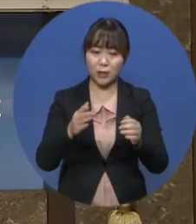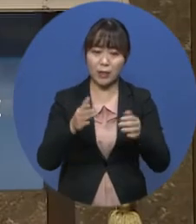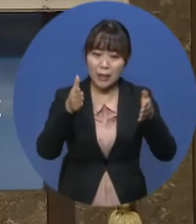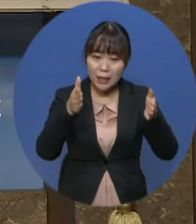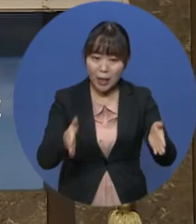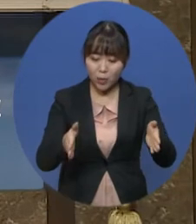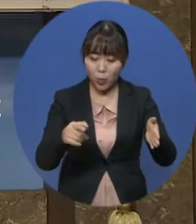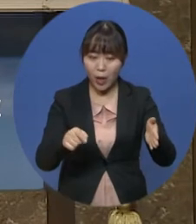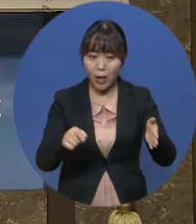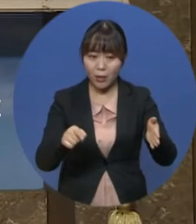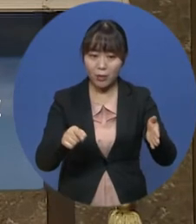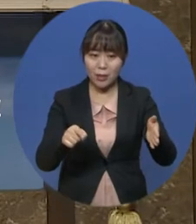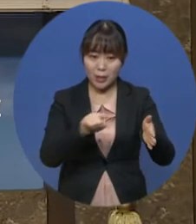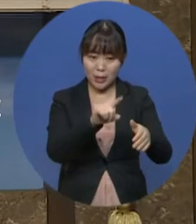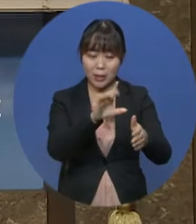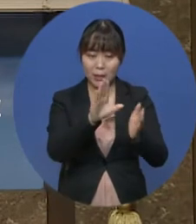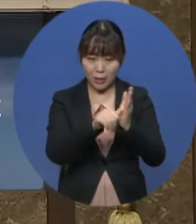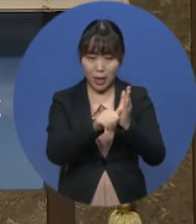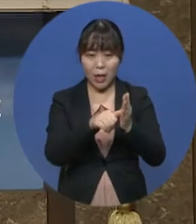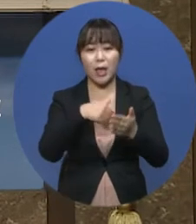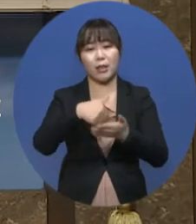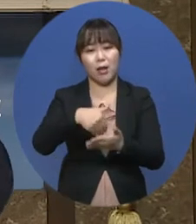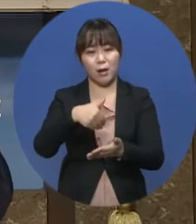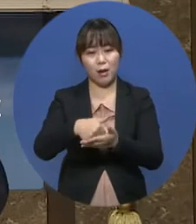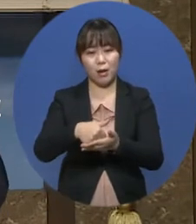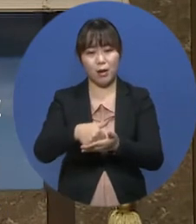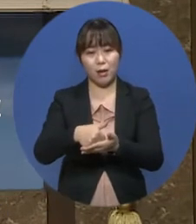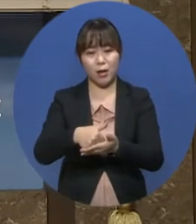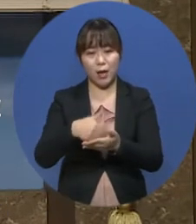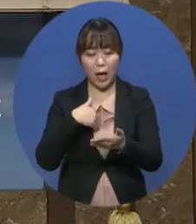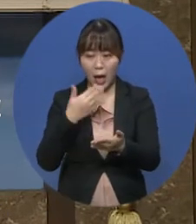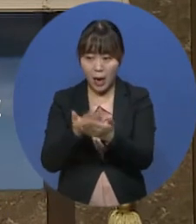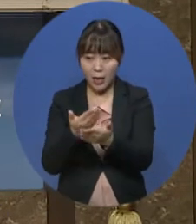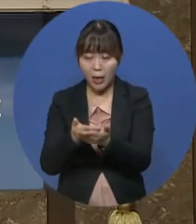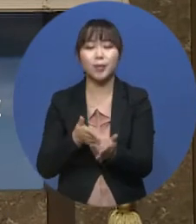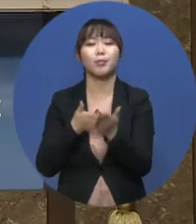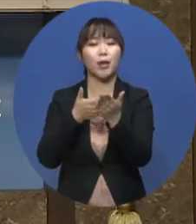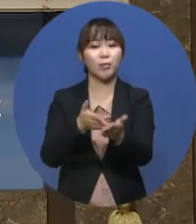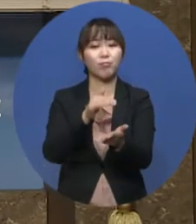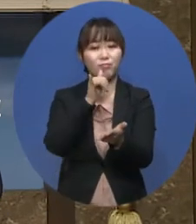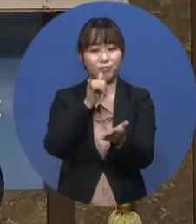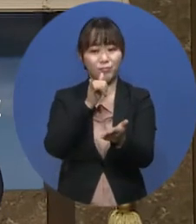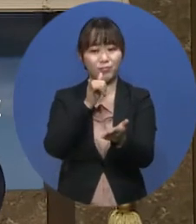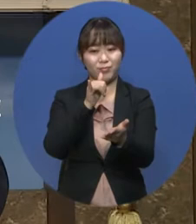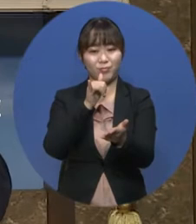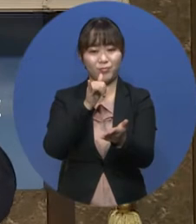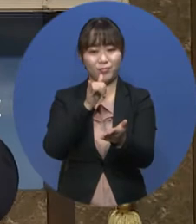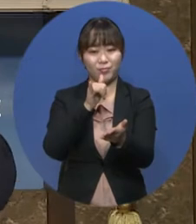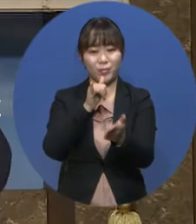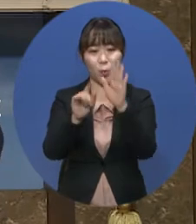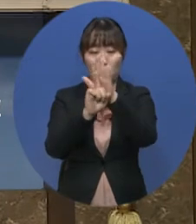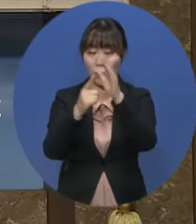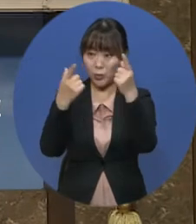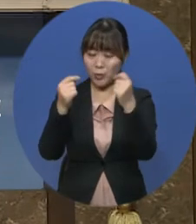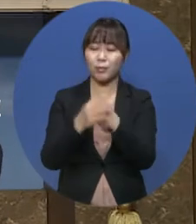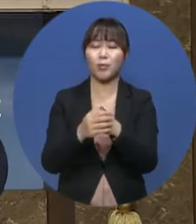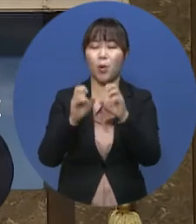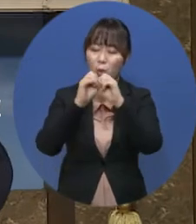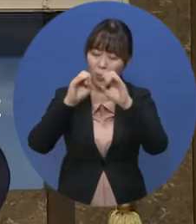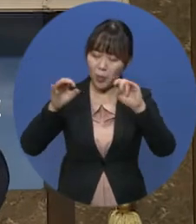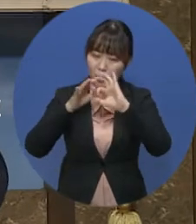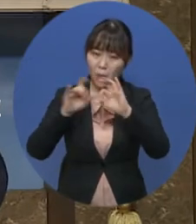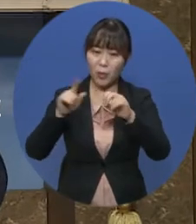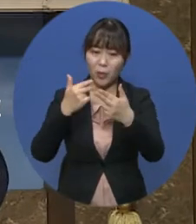동안에 요 시간에 해주십시오 하고 저희가 이제 알려드리기 돼요 어야 의 원제가 오예 홍보를 통해서 우리